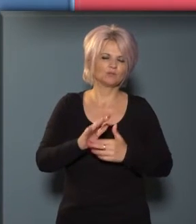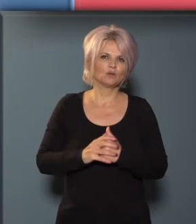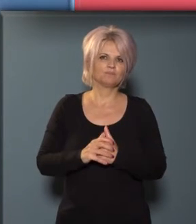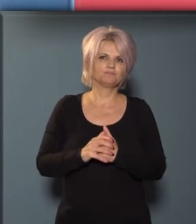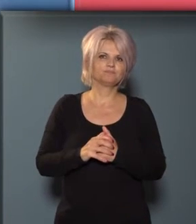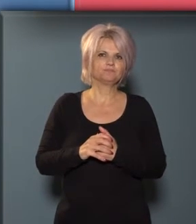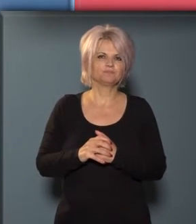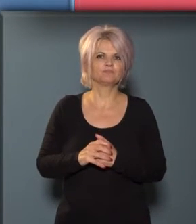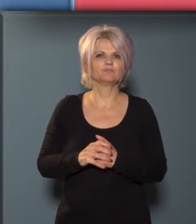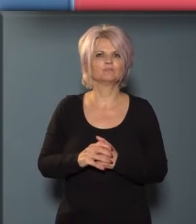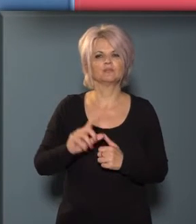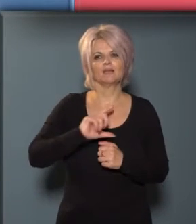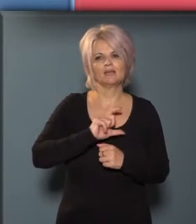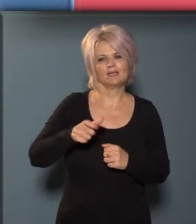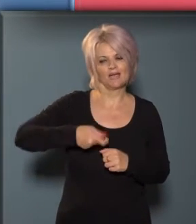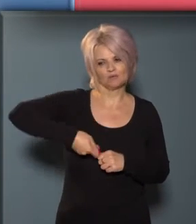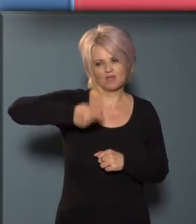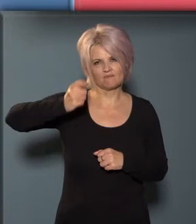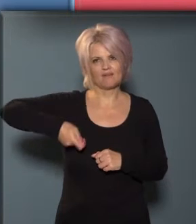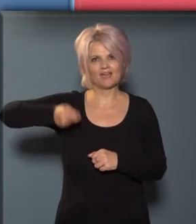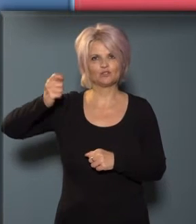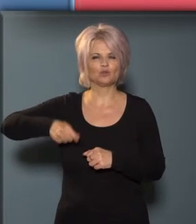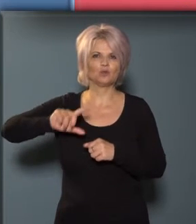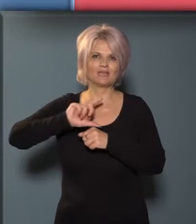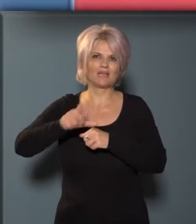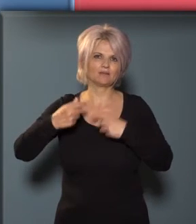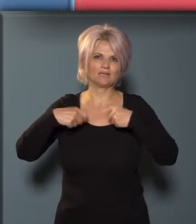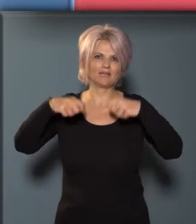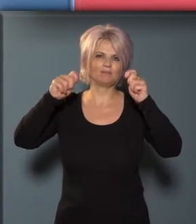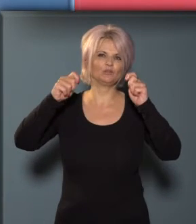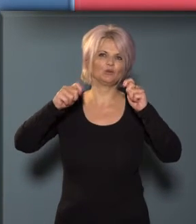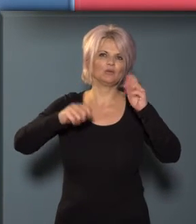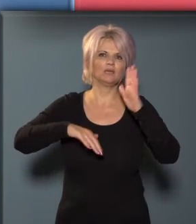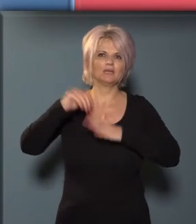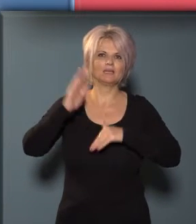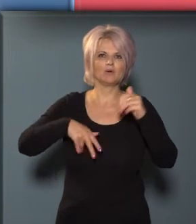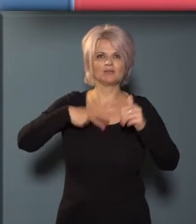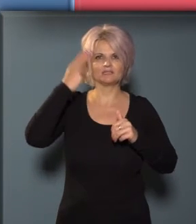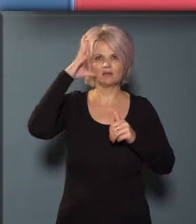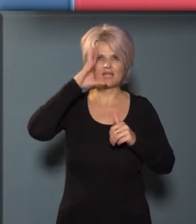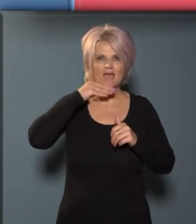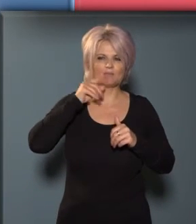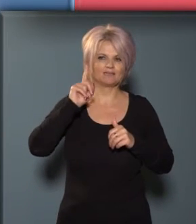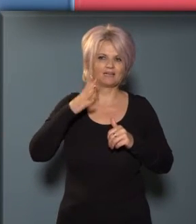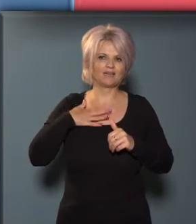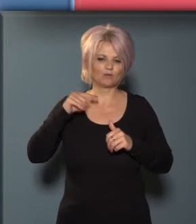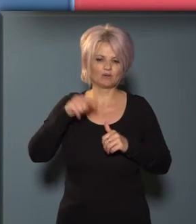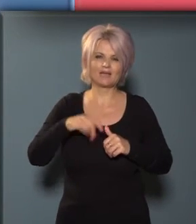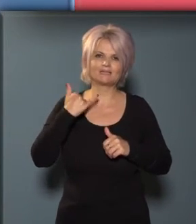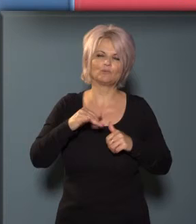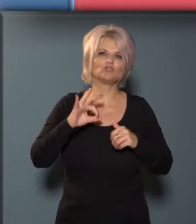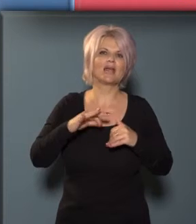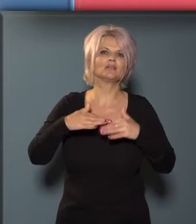jellemző, ugyanúgy hiányoznak a festők, vagy hiányoznak az építőipari szakemberek, de nekünk ez most a